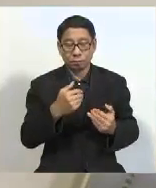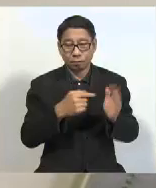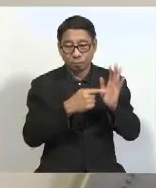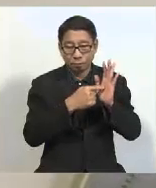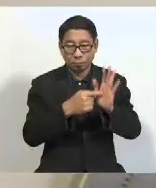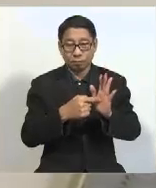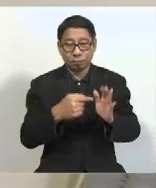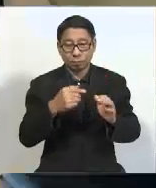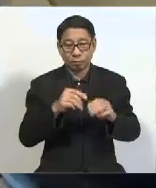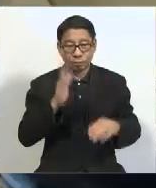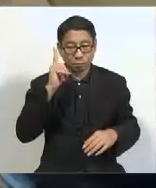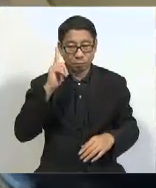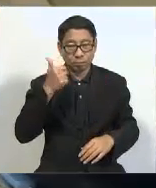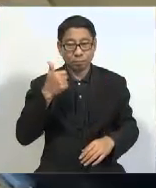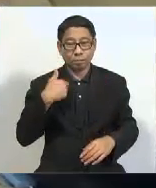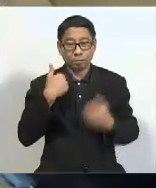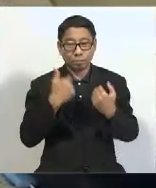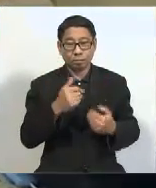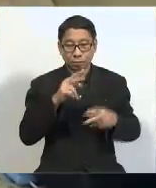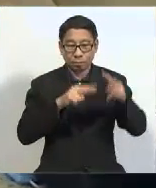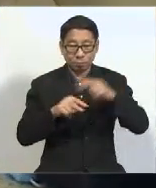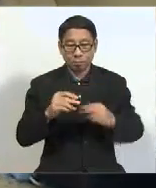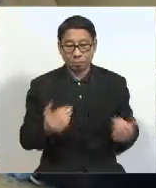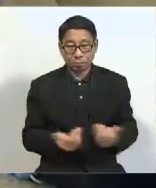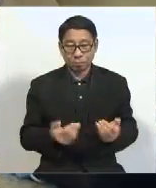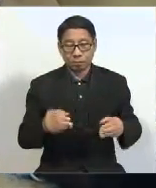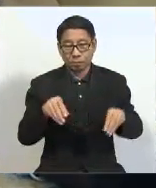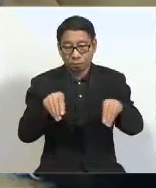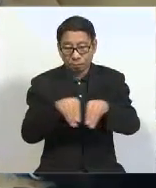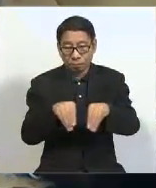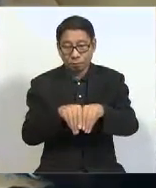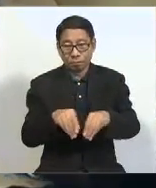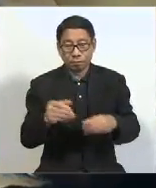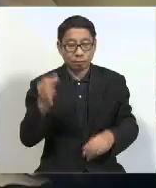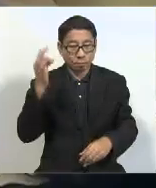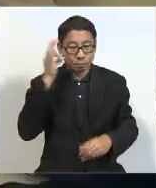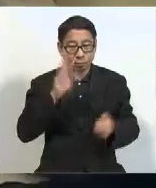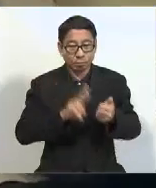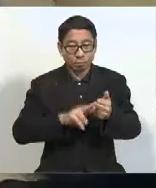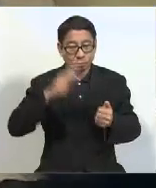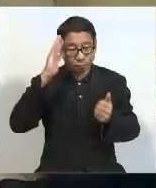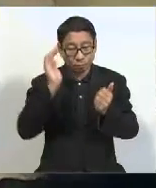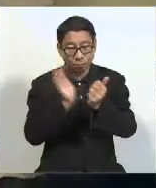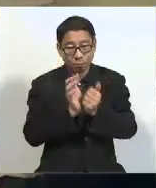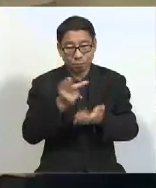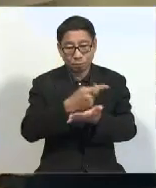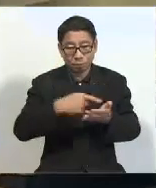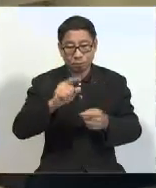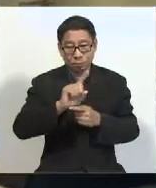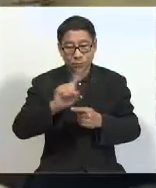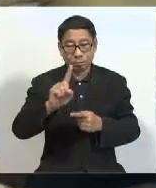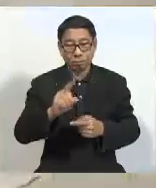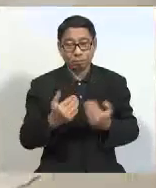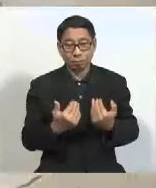ทาหรณ์สำหรับพ่อแม่ผู้ปกครองให้ดูแลบุตรหลานอย่างใกล้ชิดค่ะฟังเสียงท่านรองผู้บัญชาการตำรวจภูธรภาคหนึ่งกับก